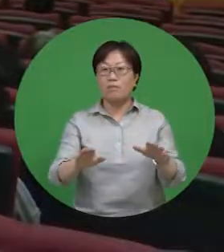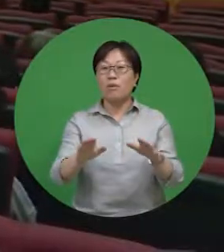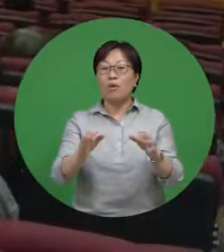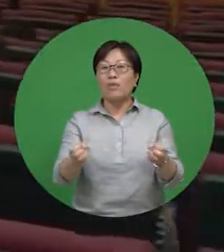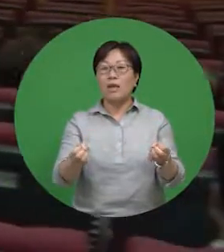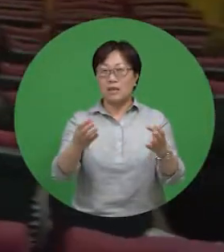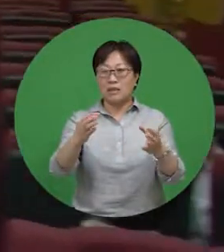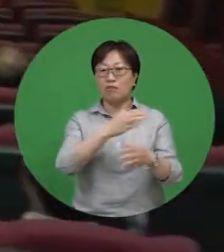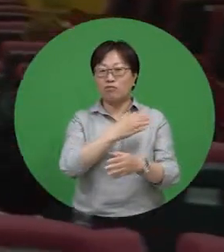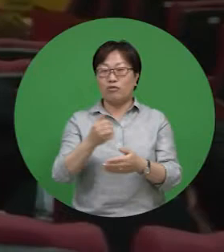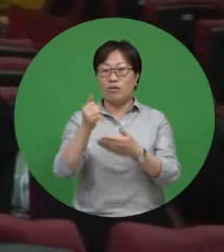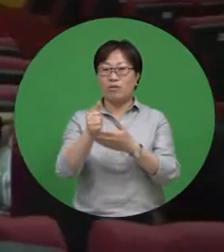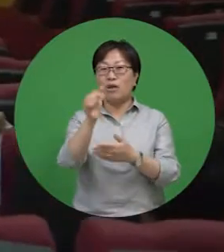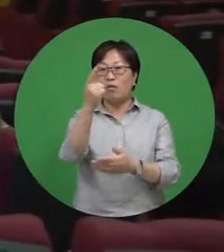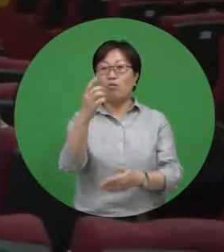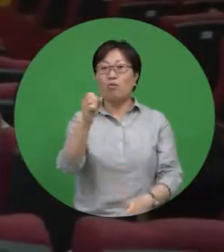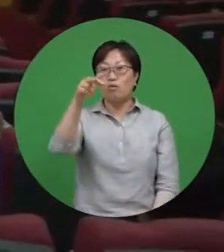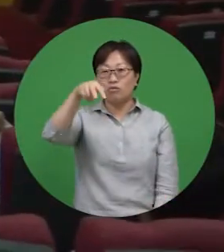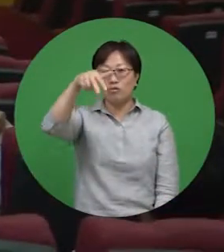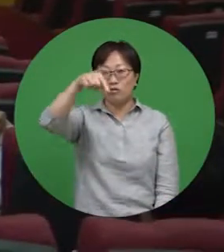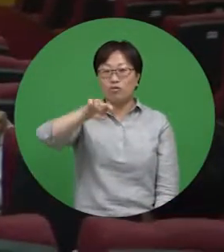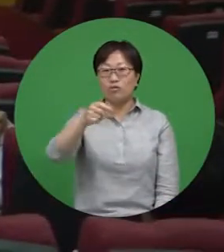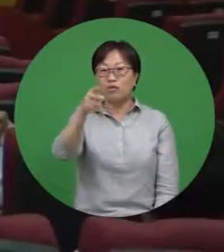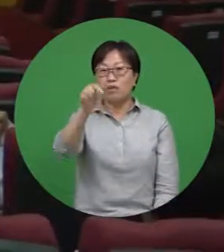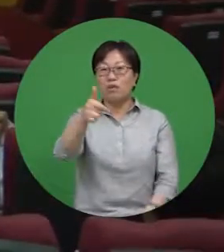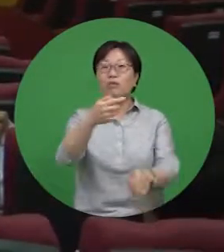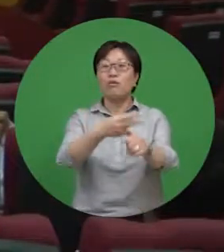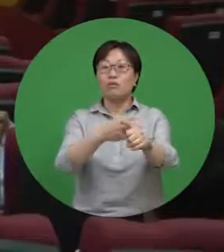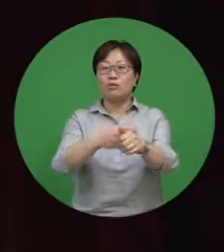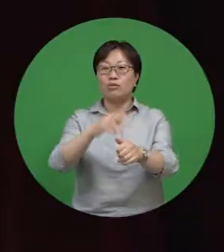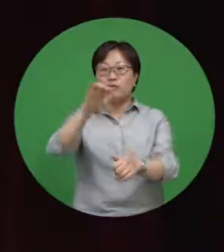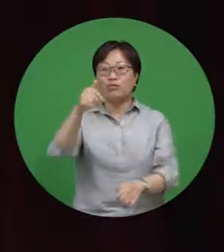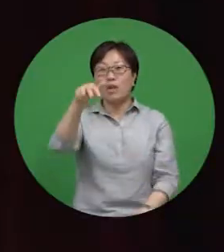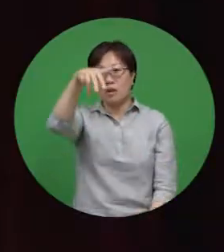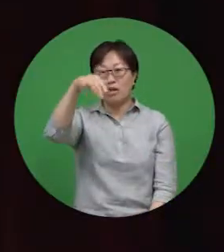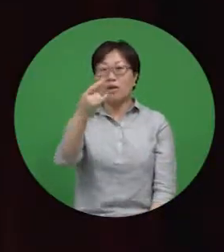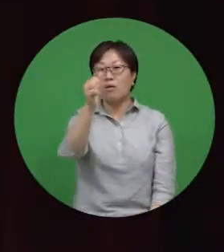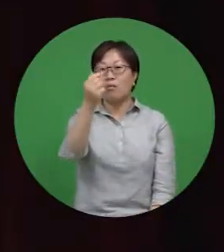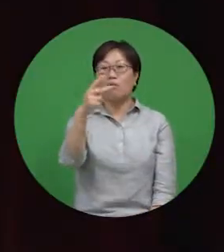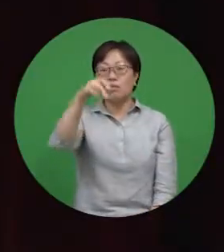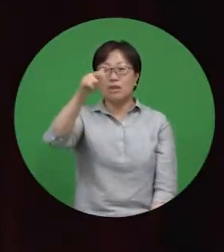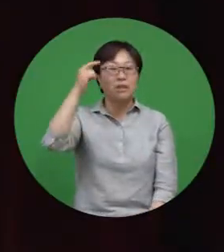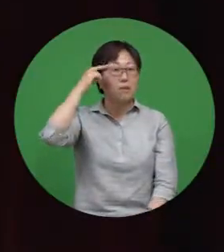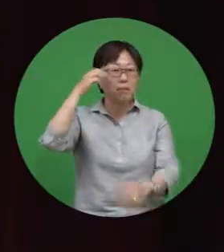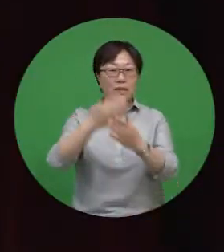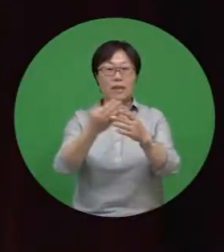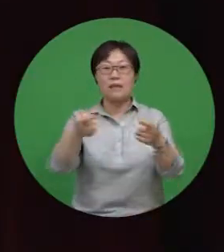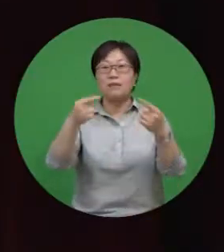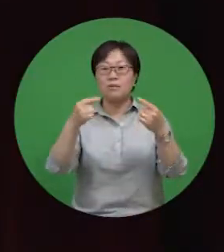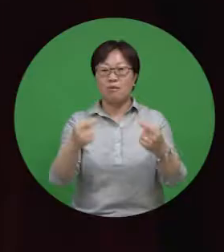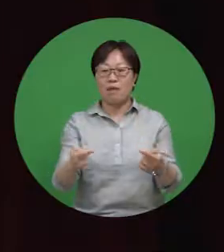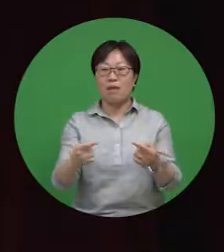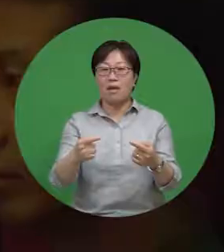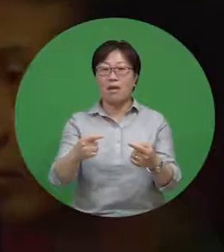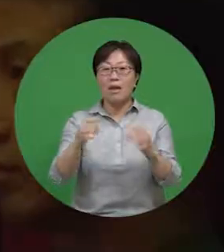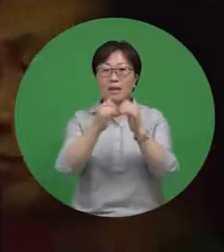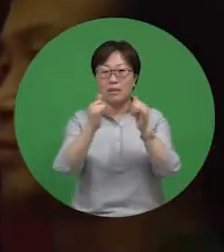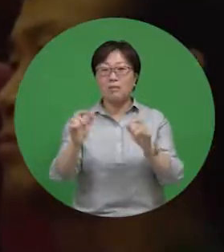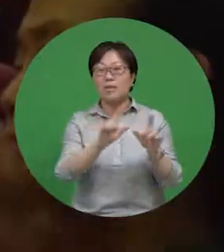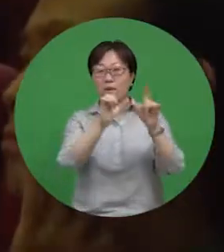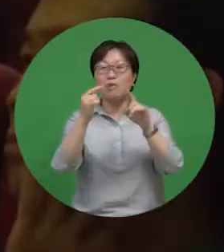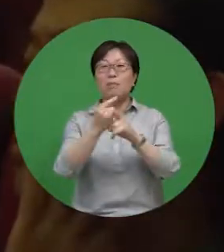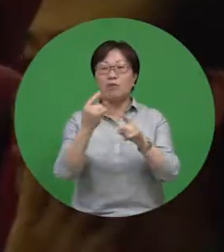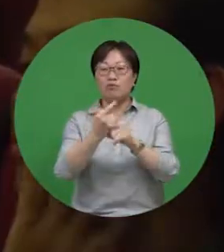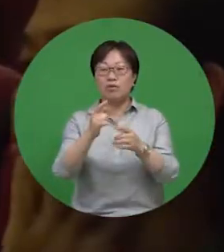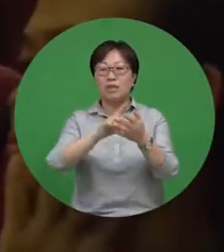이번 토크쇼는 이성구청장과 홍준현 중앙대 교수, 최호진 한국행정연구원 박사 등이 참여해